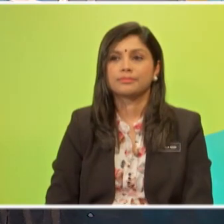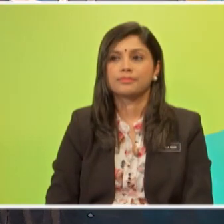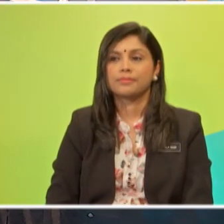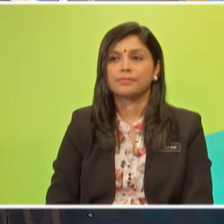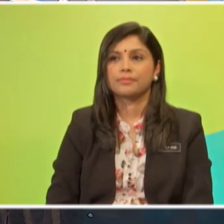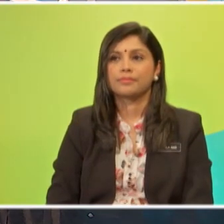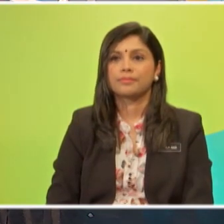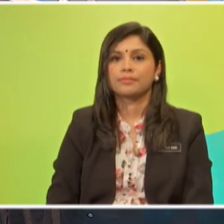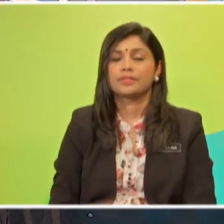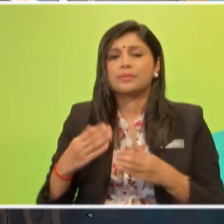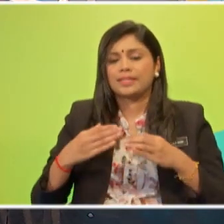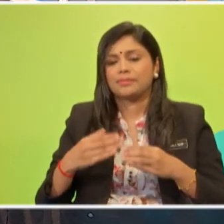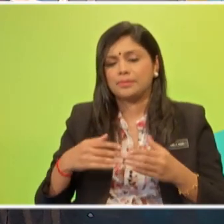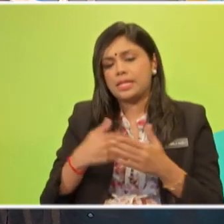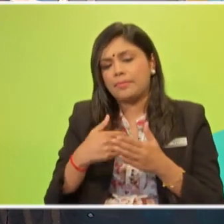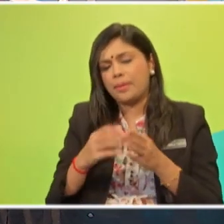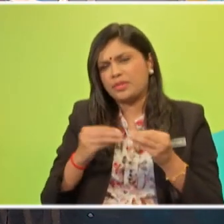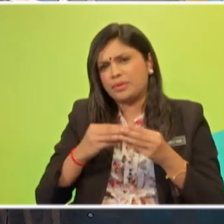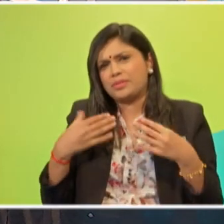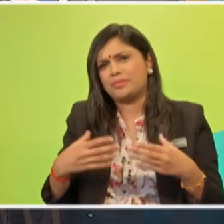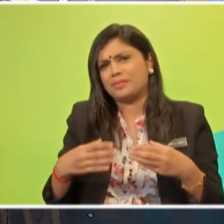Sean. Kita nak jalan lagi sampai penamat. Jom, cikgu.